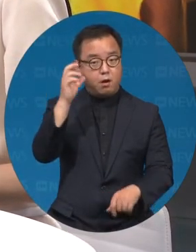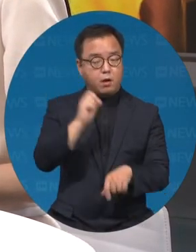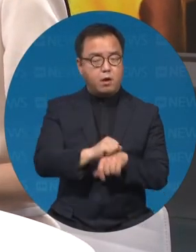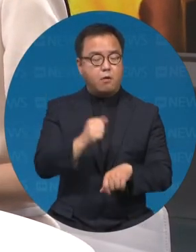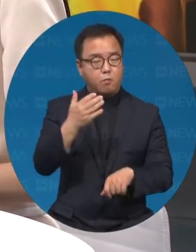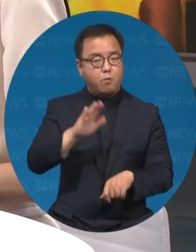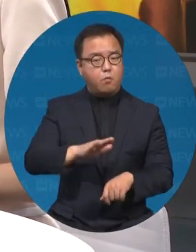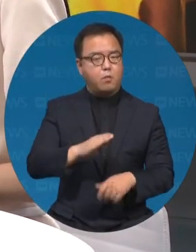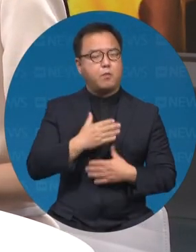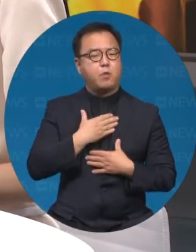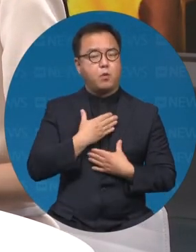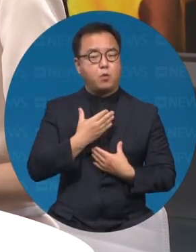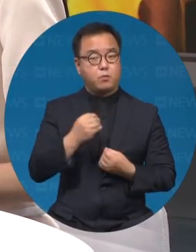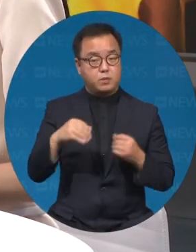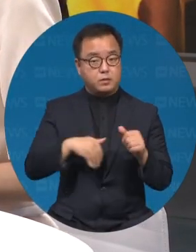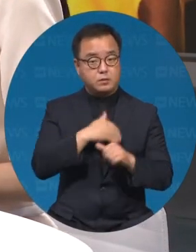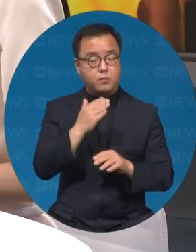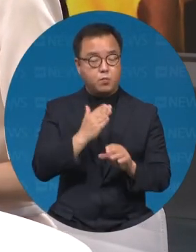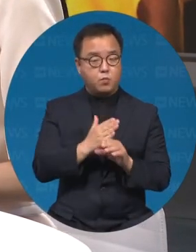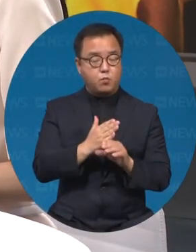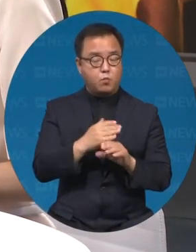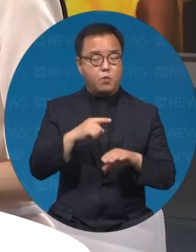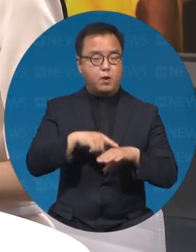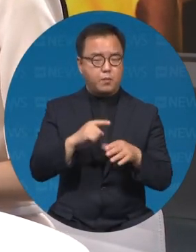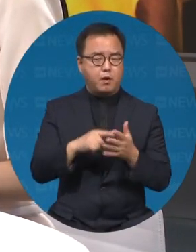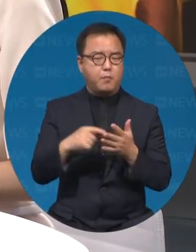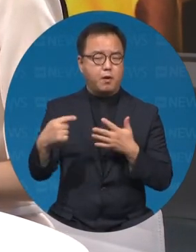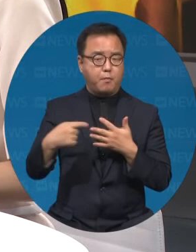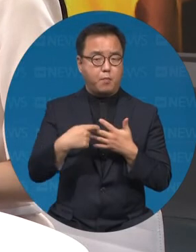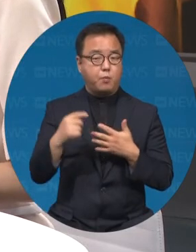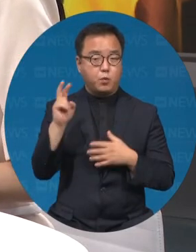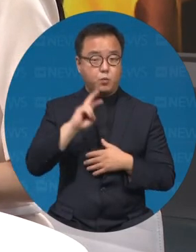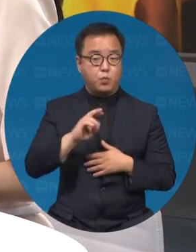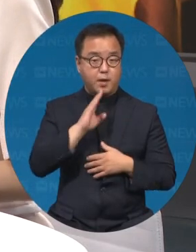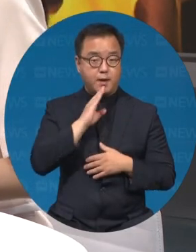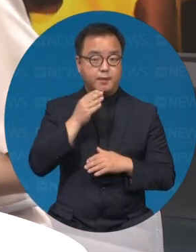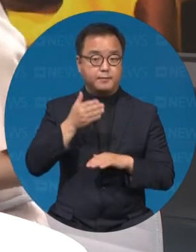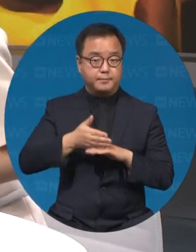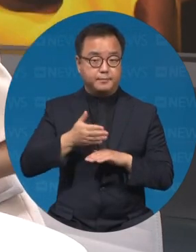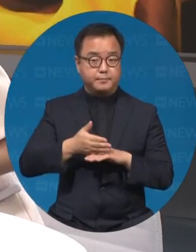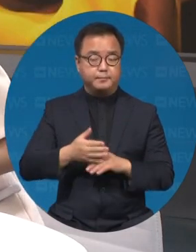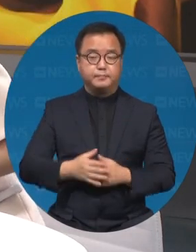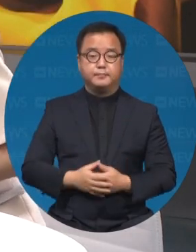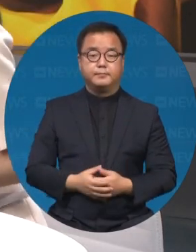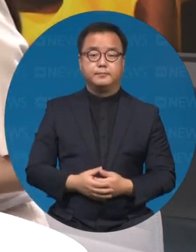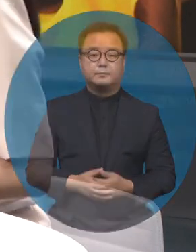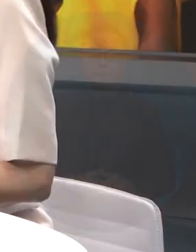평안하면서도 좀 내면을 파고드는 소리가 있는 공연인 것 같습니다. 오늘 말씀 잘 들었습니다.